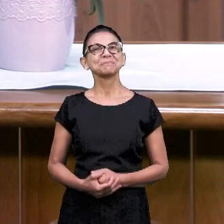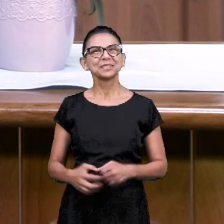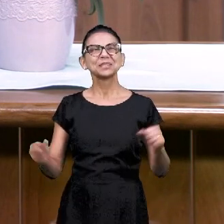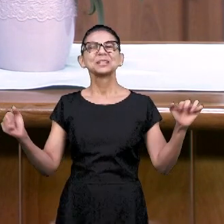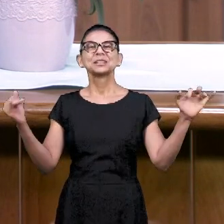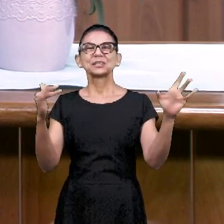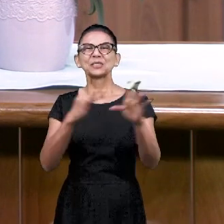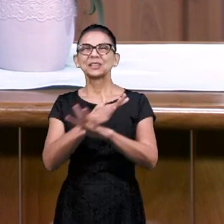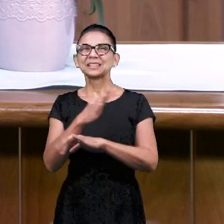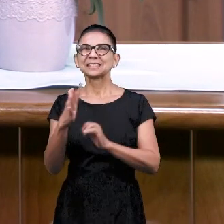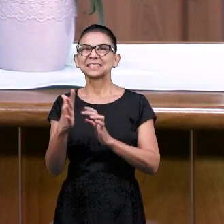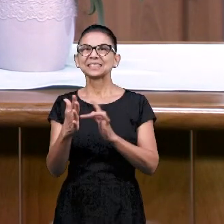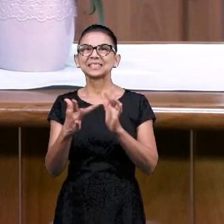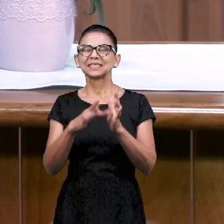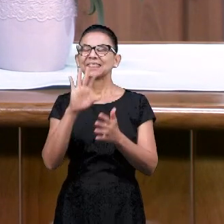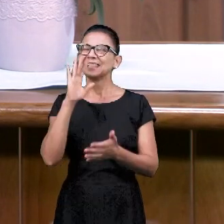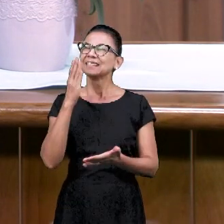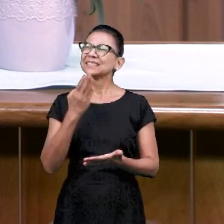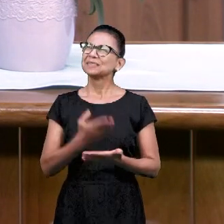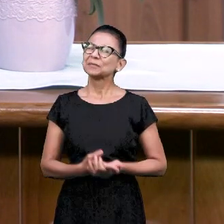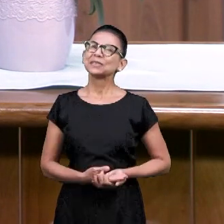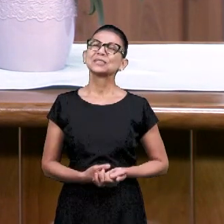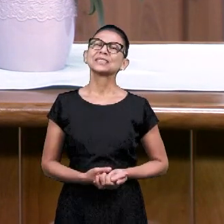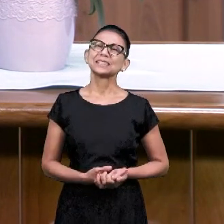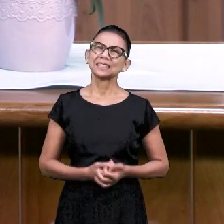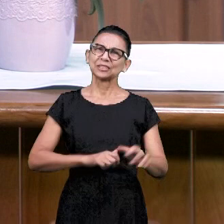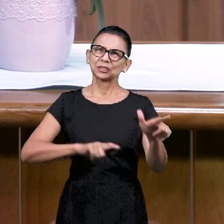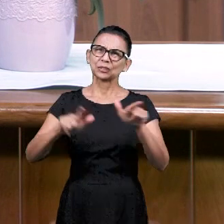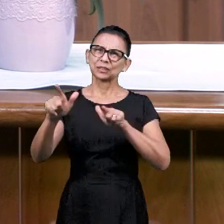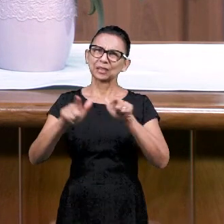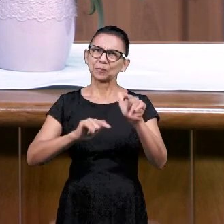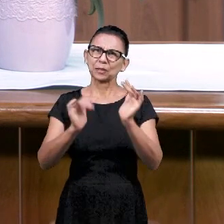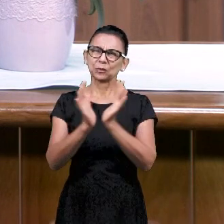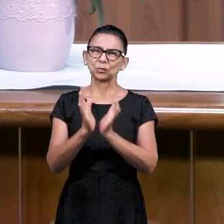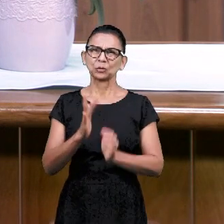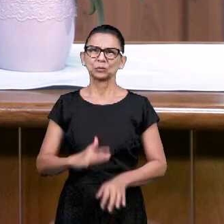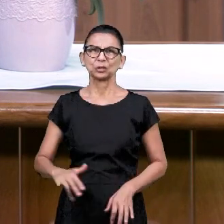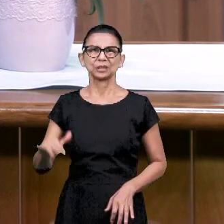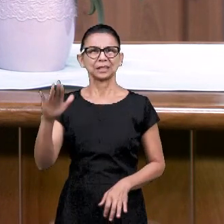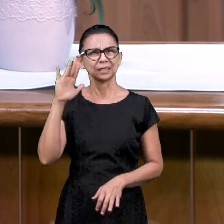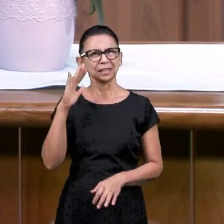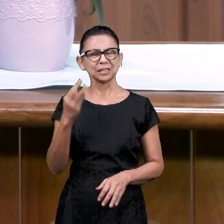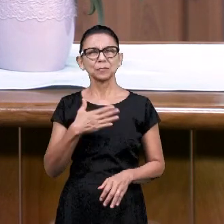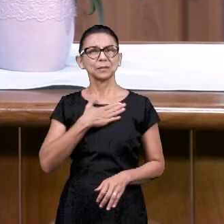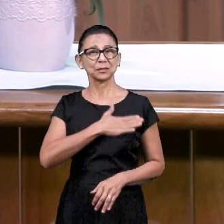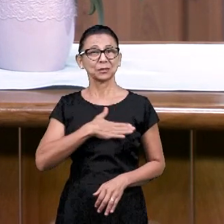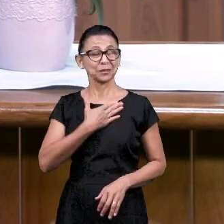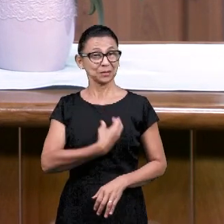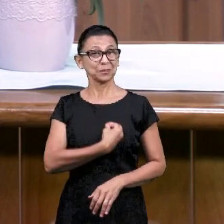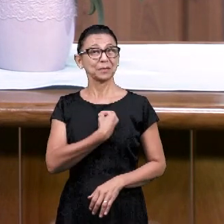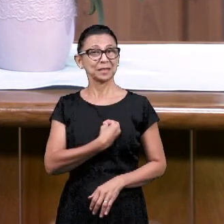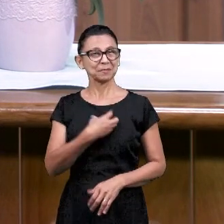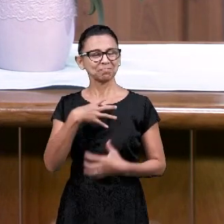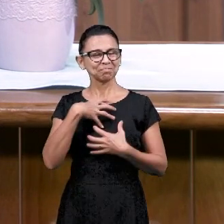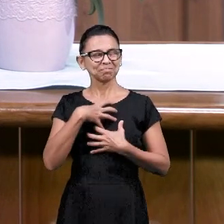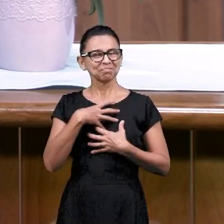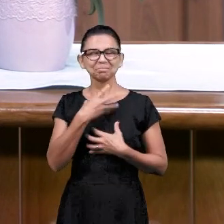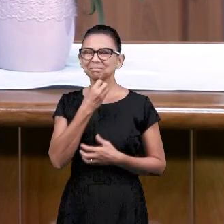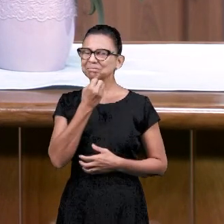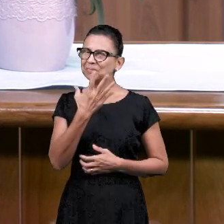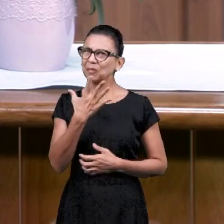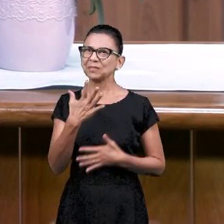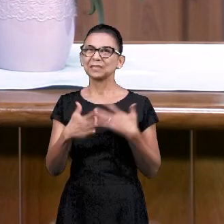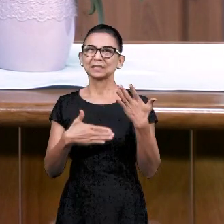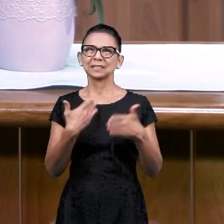Gloire à Jésus. Il est impressionnant le travail qui est fait par nos enfants, leur participation. Cela réjouit beaucoup